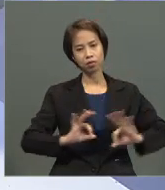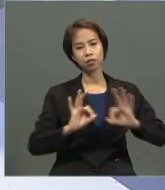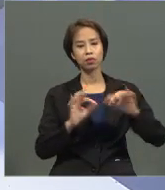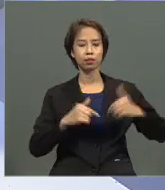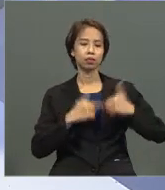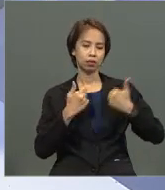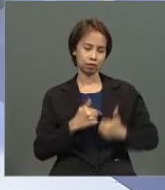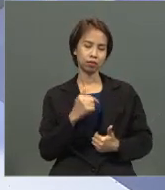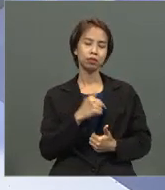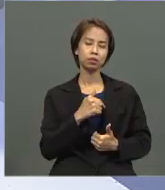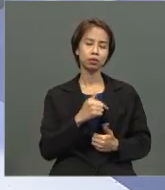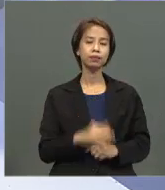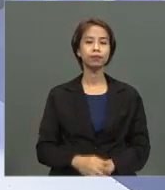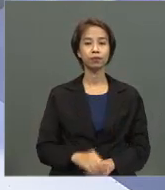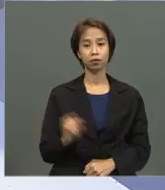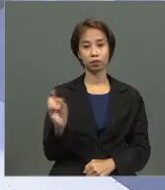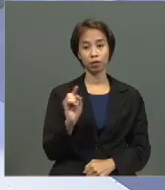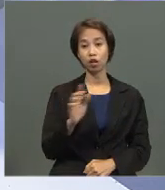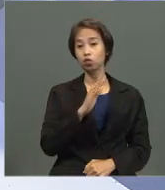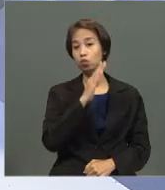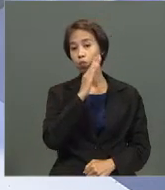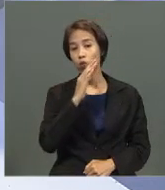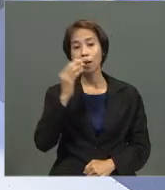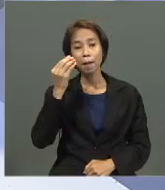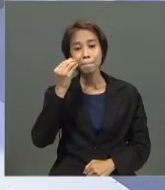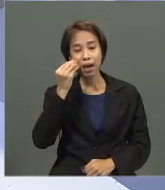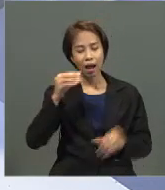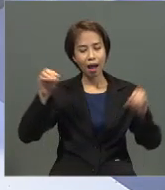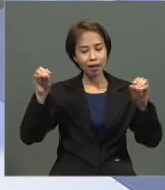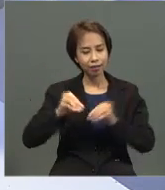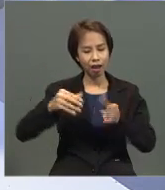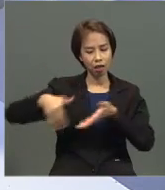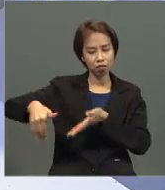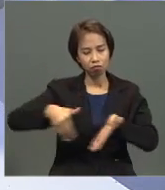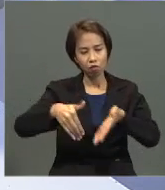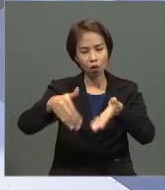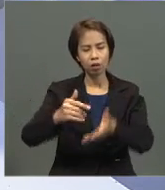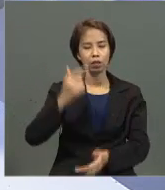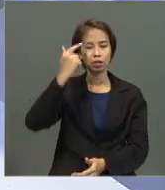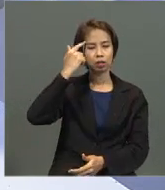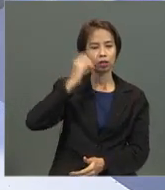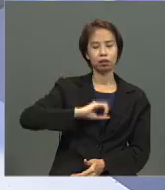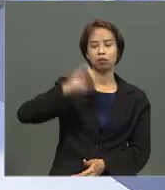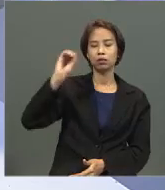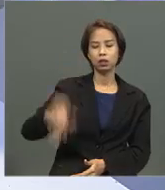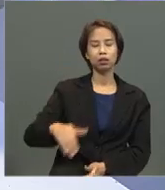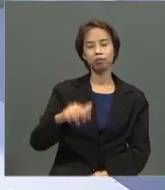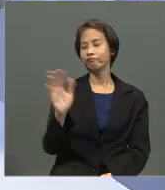ต่อสาธารณะต่อสังคมด้วยนะครับยิ่งถ้าบ้านเรือนเนี่ยอยู่ริมคลองริมแม่น้ำอย่าเอาขยะลงไปทิ้งเลยฮ